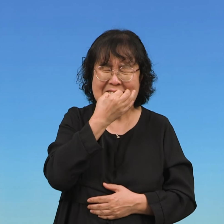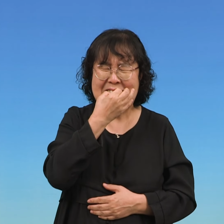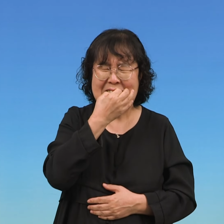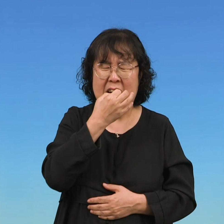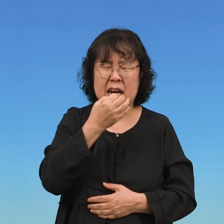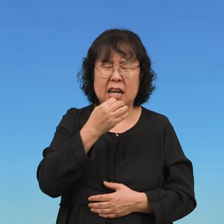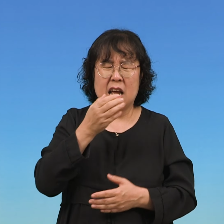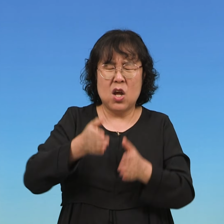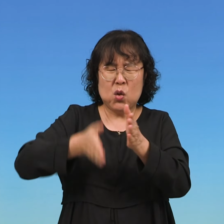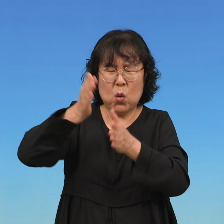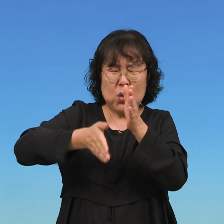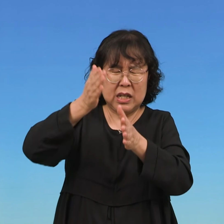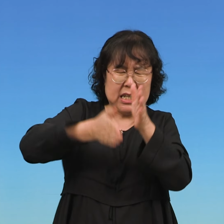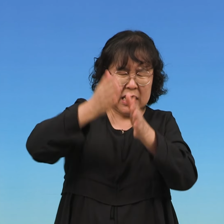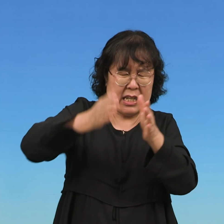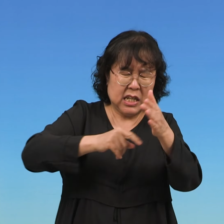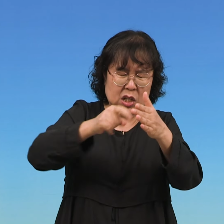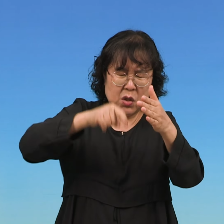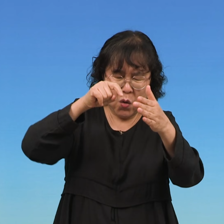우리의